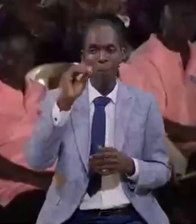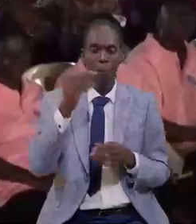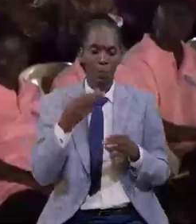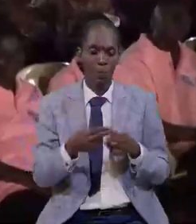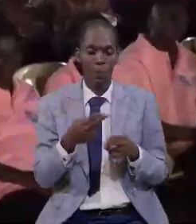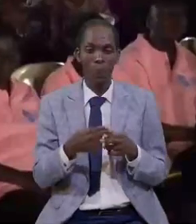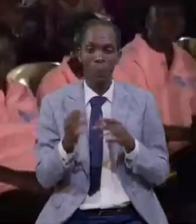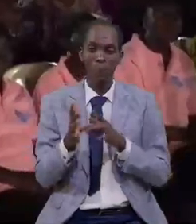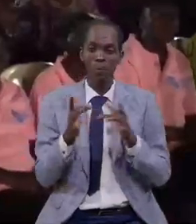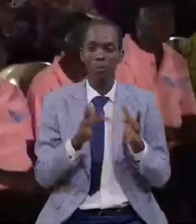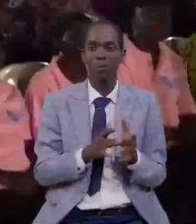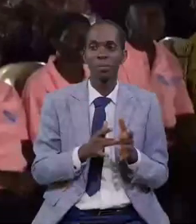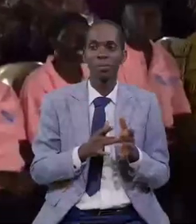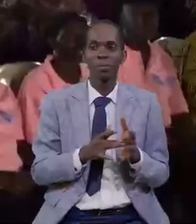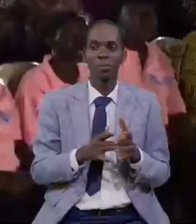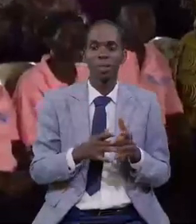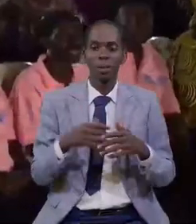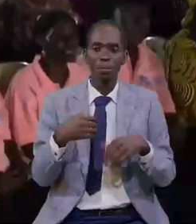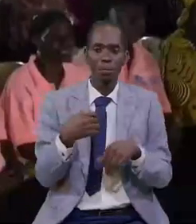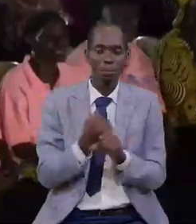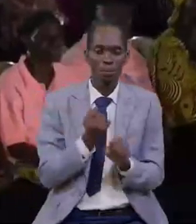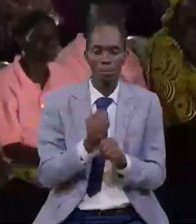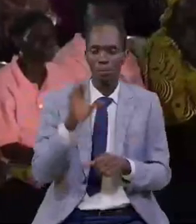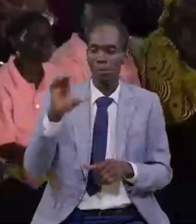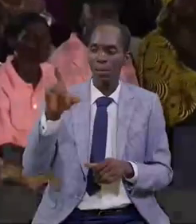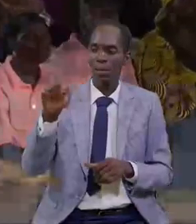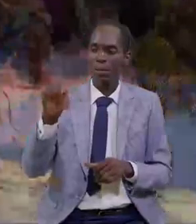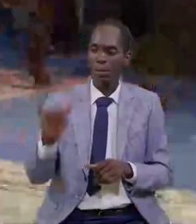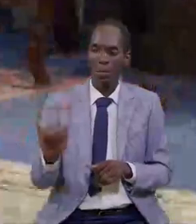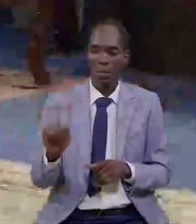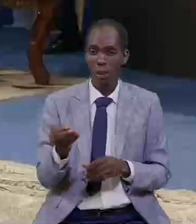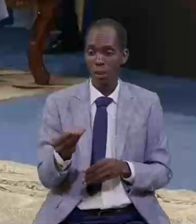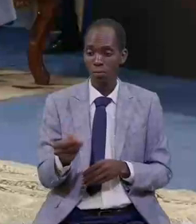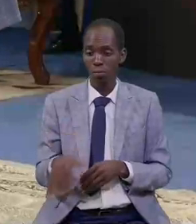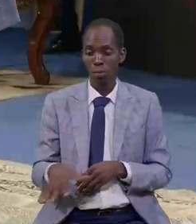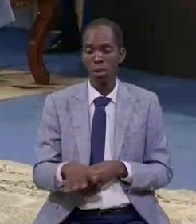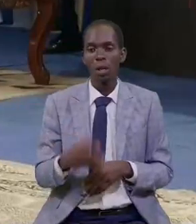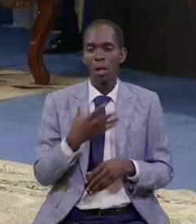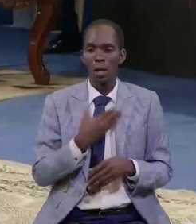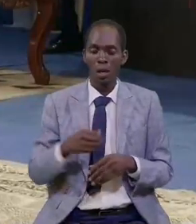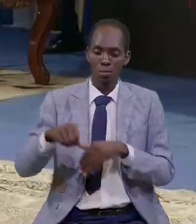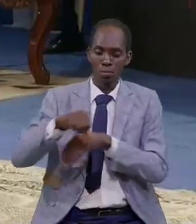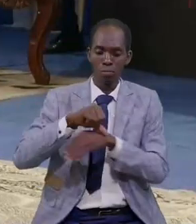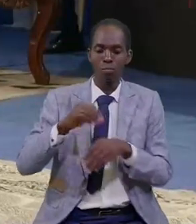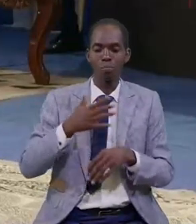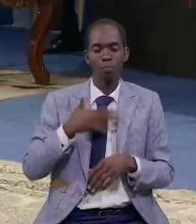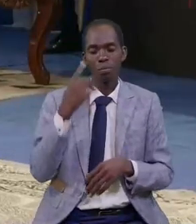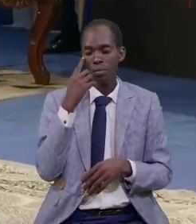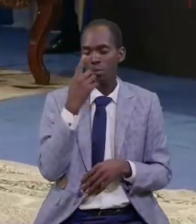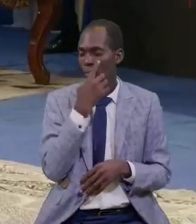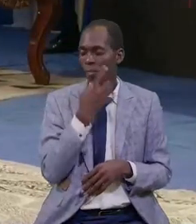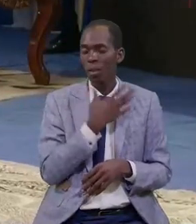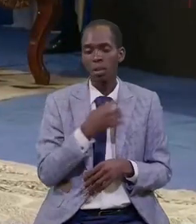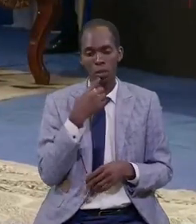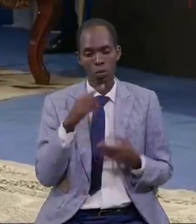Jésus a fait de la boue a oouin mes yeux et m'a dit va